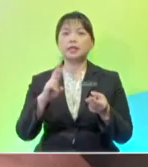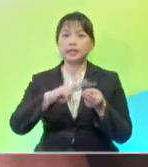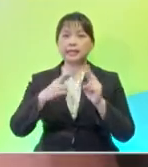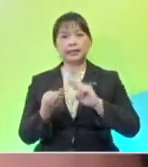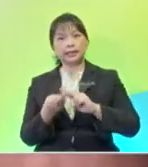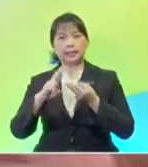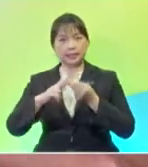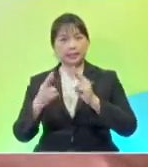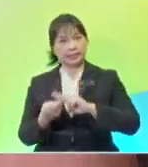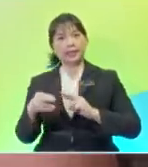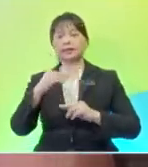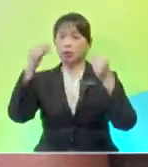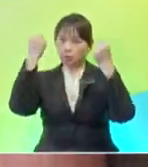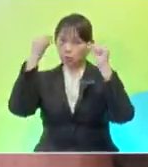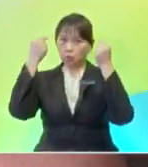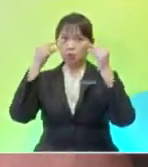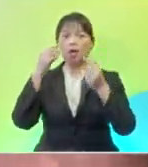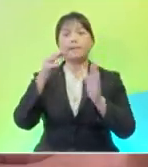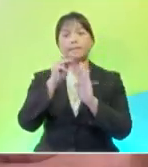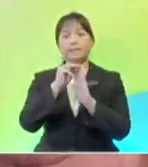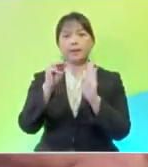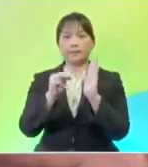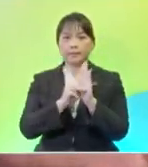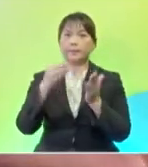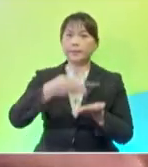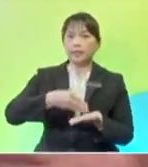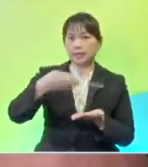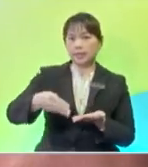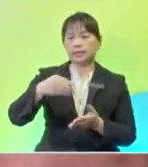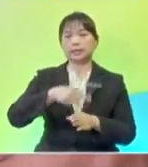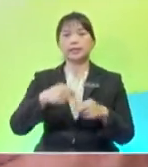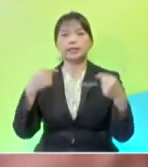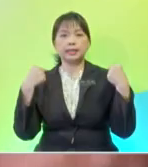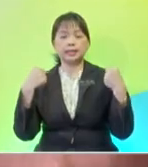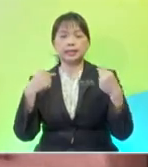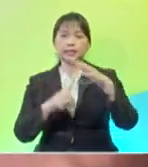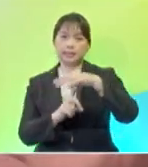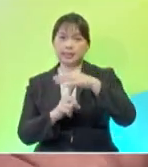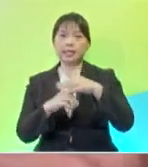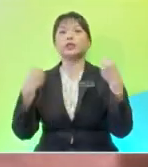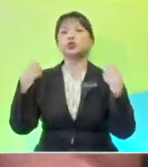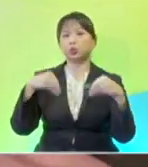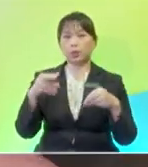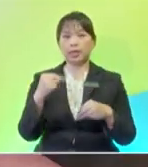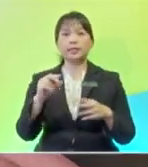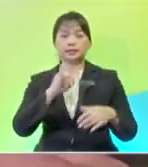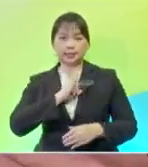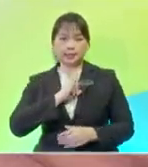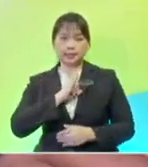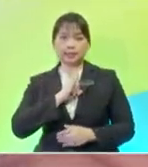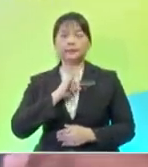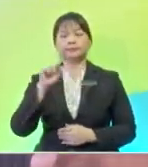membeli di gerai jualan Saya merasa sangat